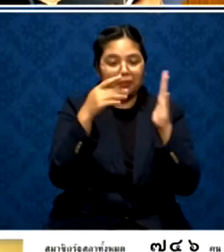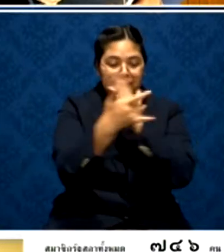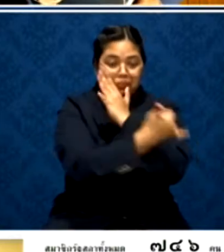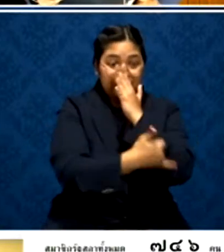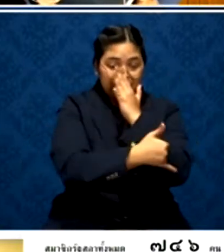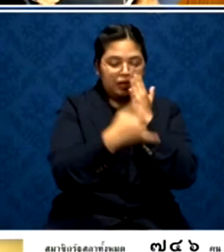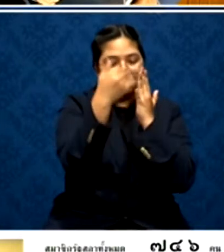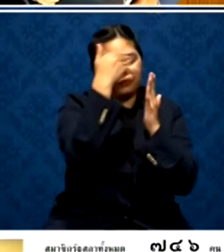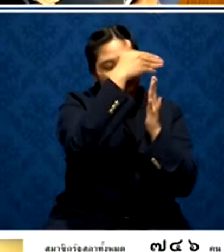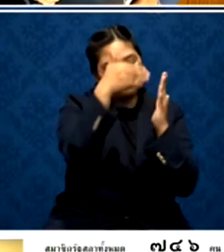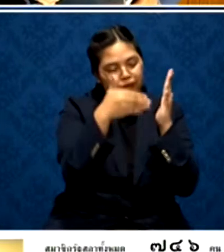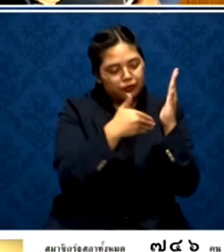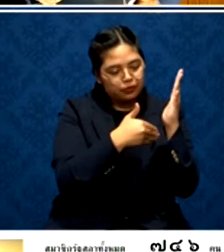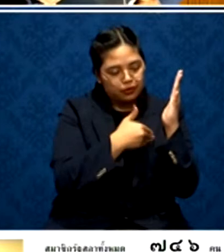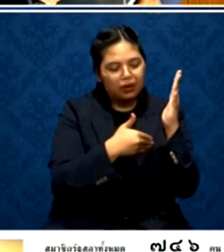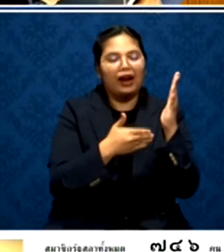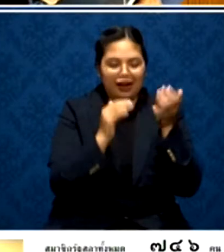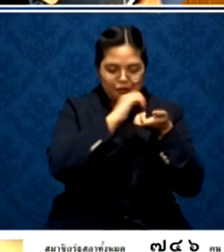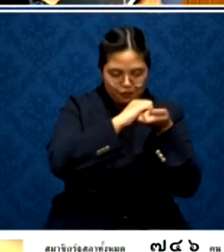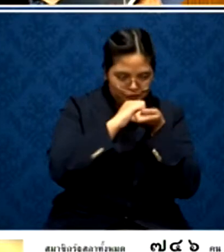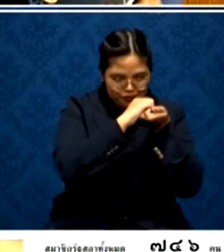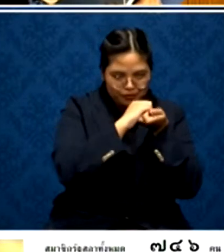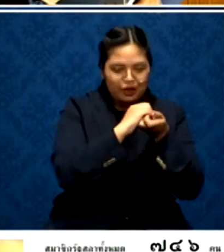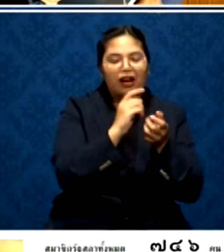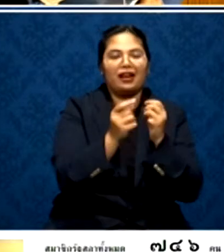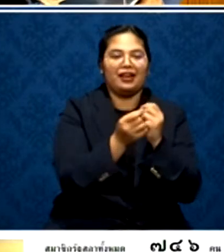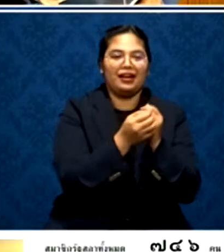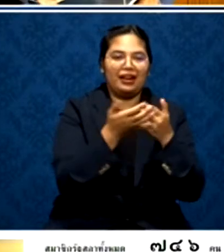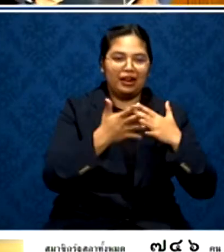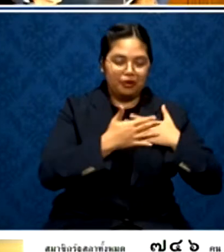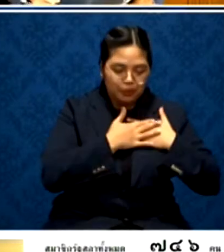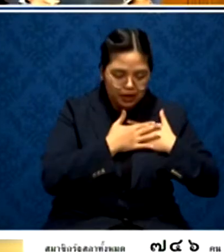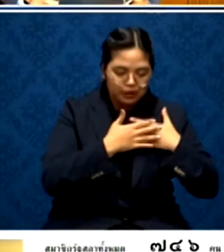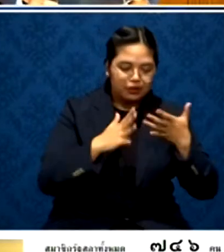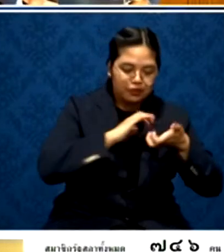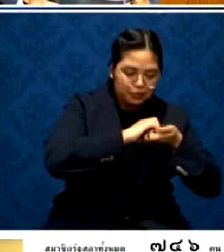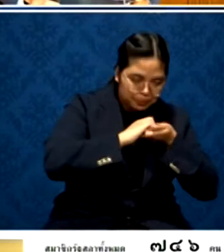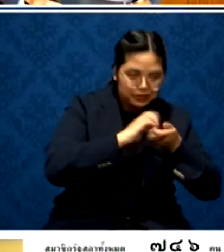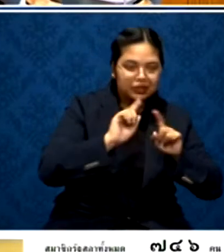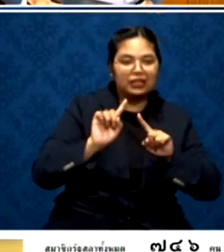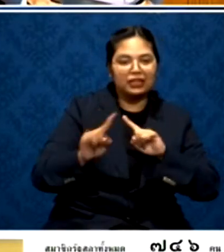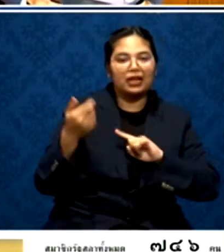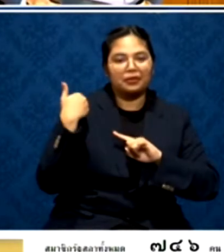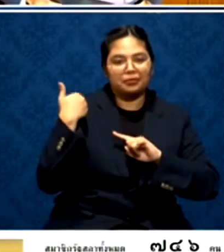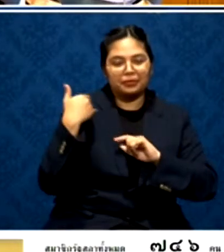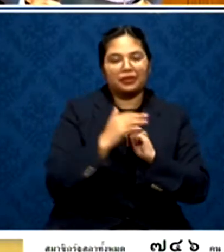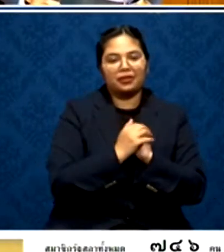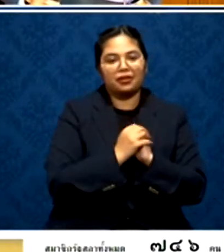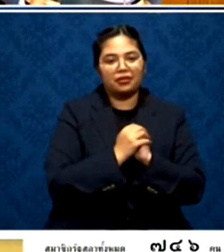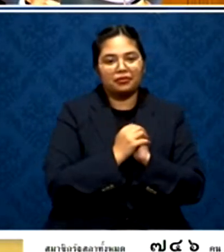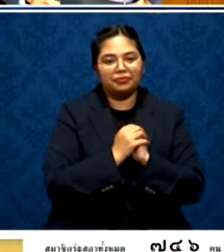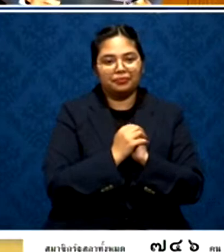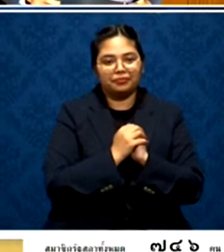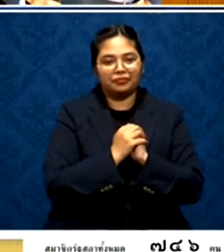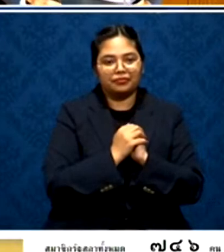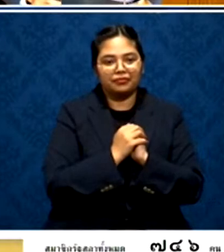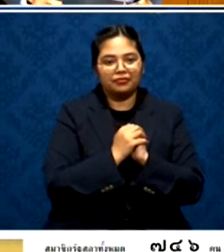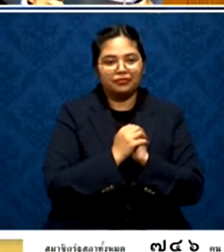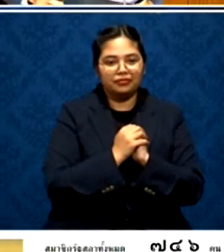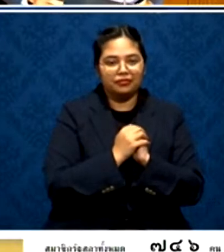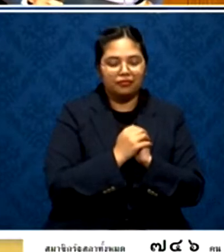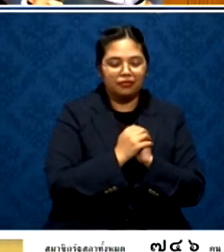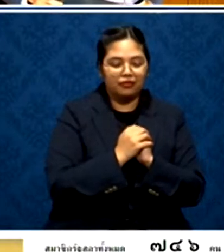รักษาบทบาทนำของประเทศในภูมิภาคและอนุภูมิภาครวมทั้งสร้างความร่วมมือกับกลุ่มประเท